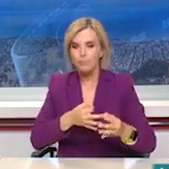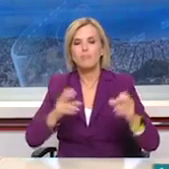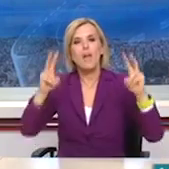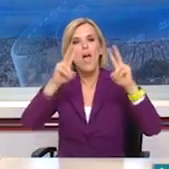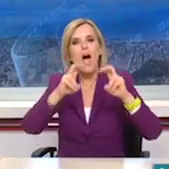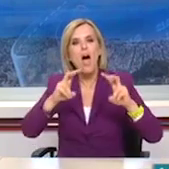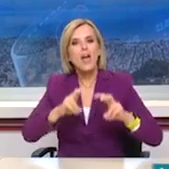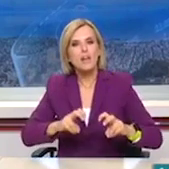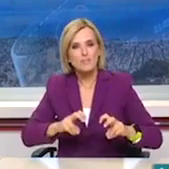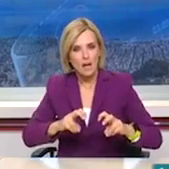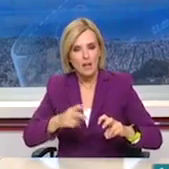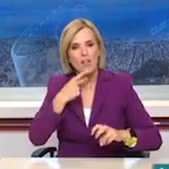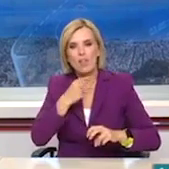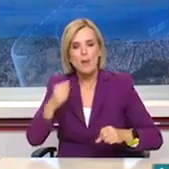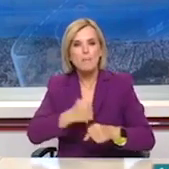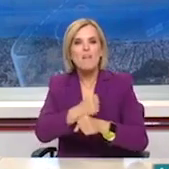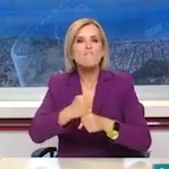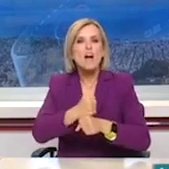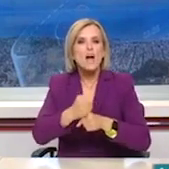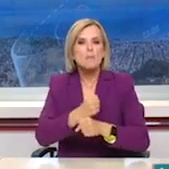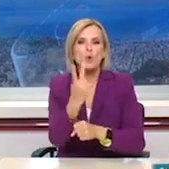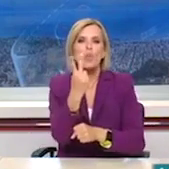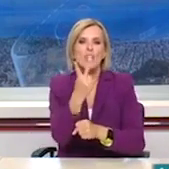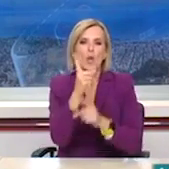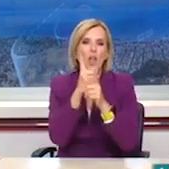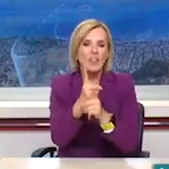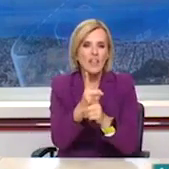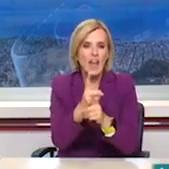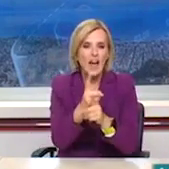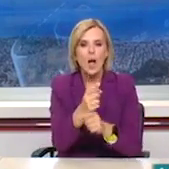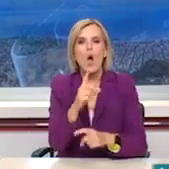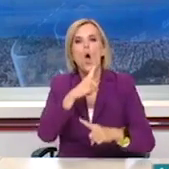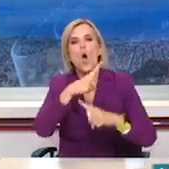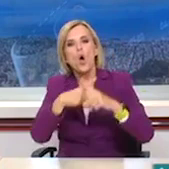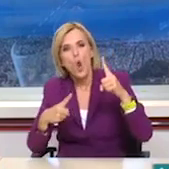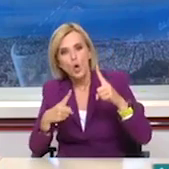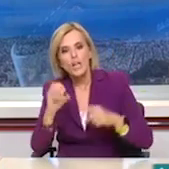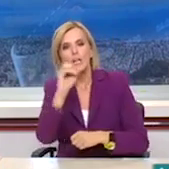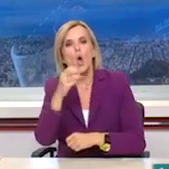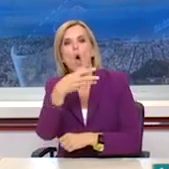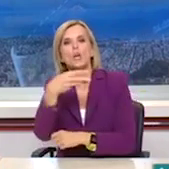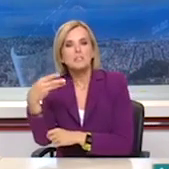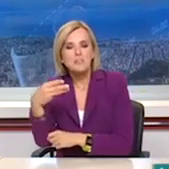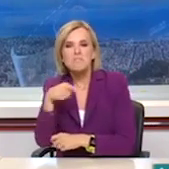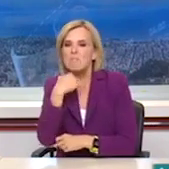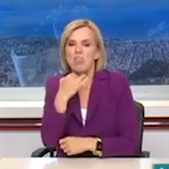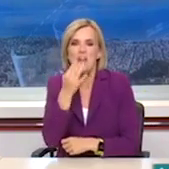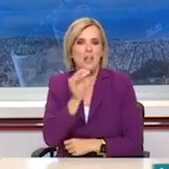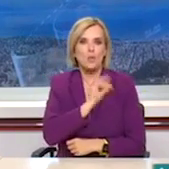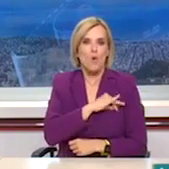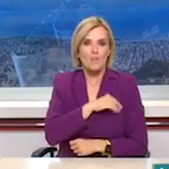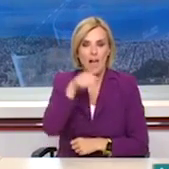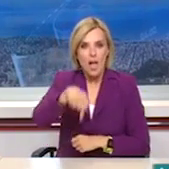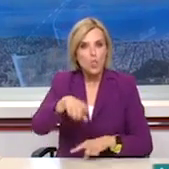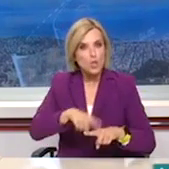COVID-19, χλωροκίνης και υδροξυχλωροκίνης, καθώς απεδείχθη ότι το όφελος είναι μικρότερο από τους κινδύνους. Στην Ελλάδα, πόσοι ασθενείς